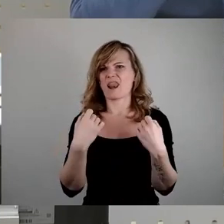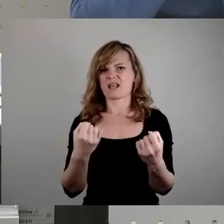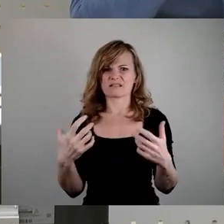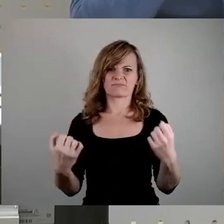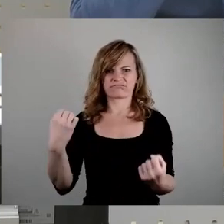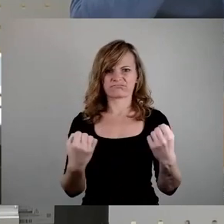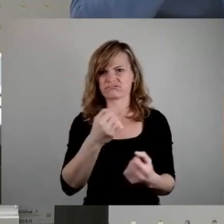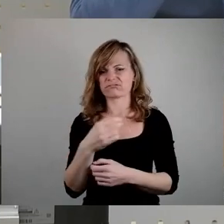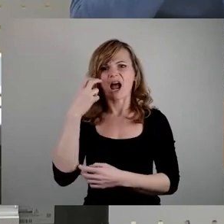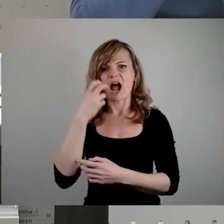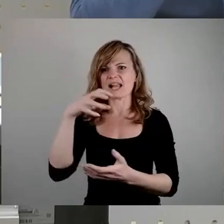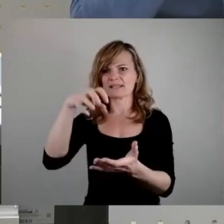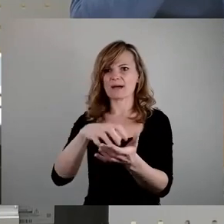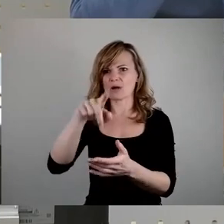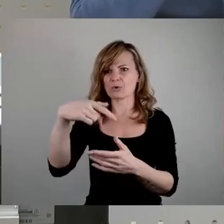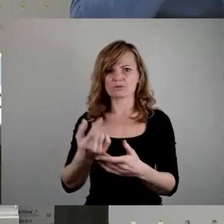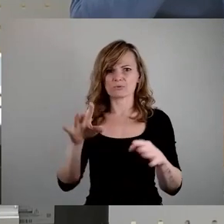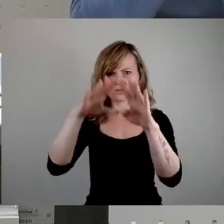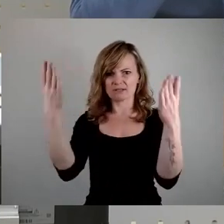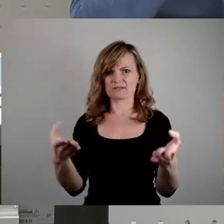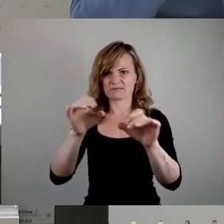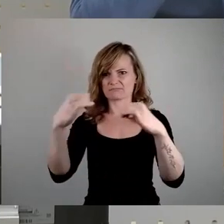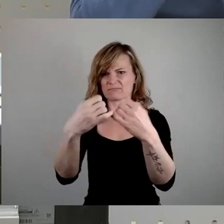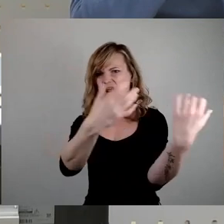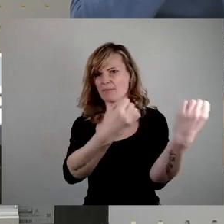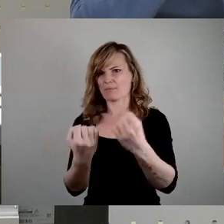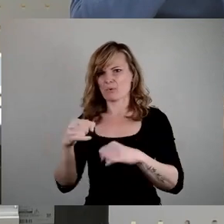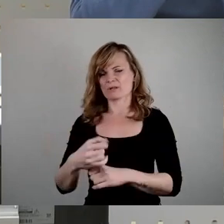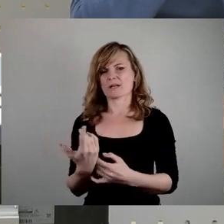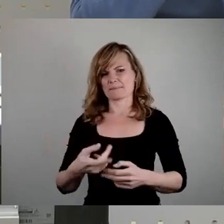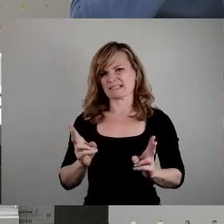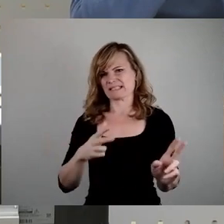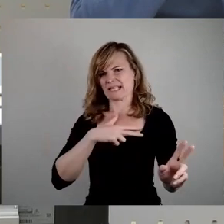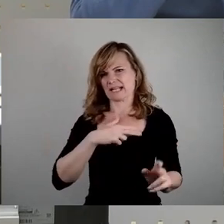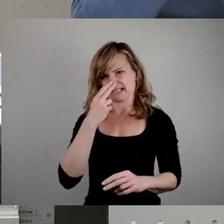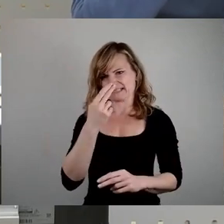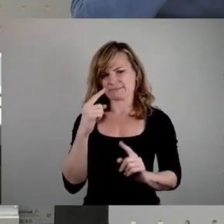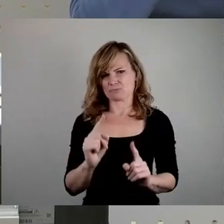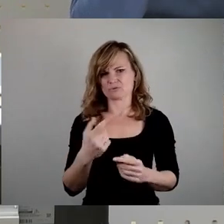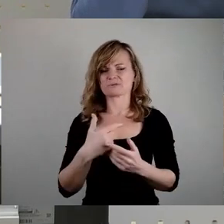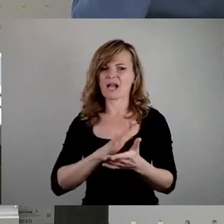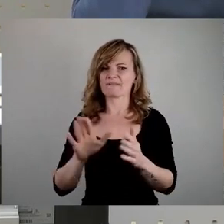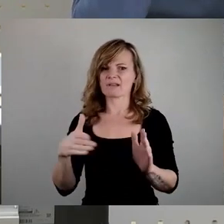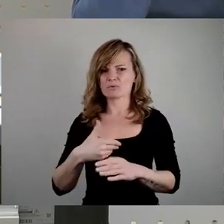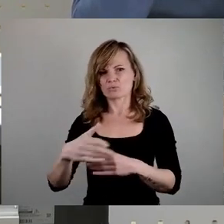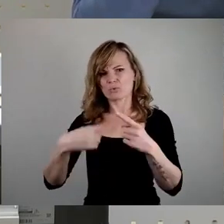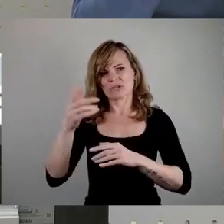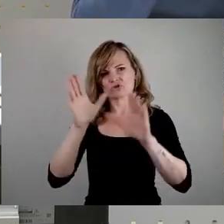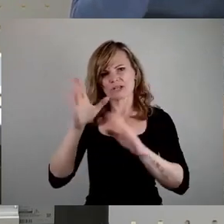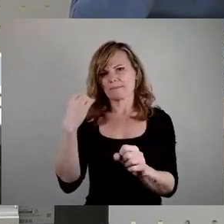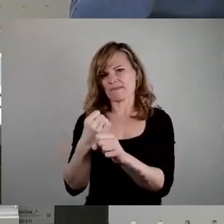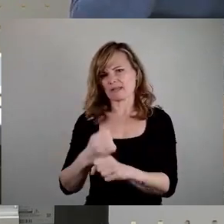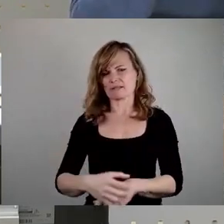Altmarkt fährt, um sich dort seine Schrankwand abzuholen. Also jetzt bleiben wir ein bisschen auf dem Boden der Realität. Lasst uns das einfach jetzt hier durchstimmen und dann ist gut. Danke.